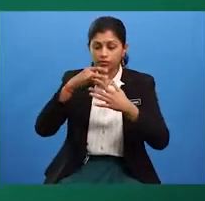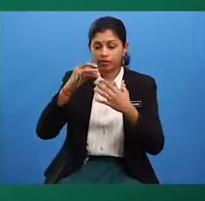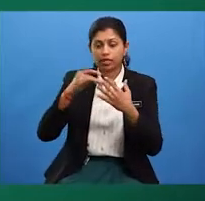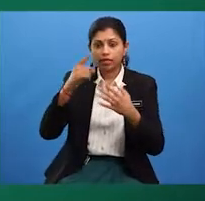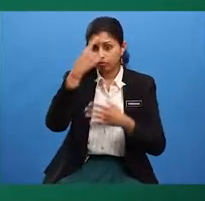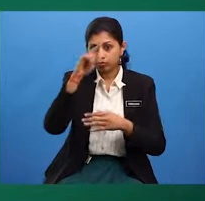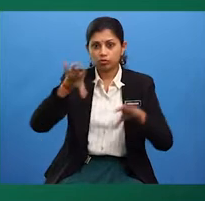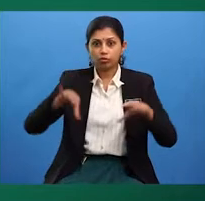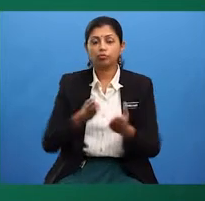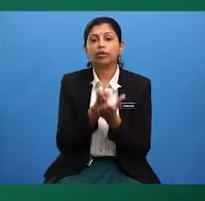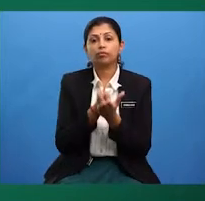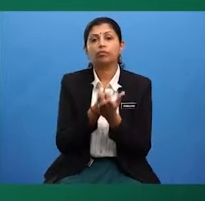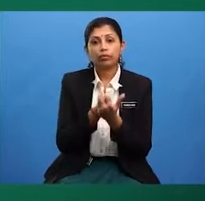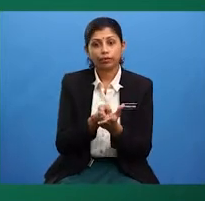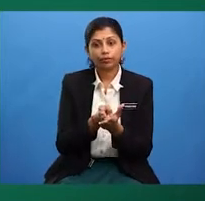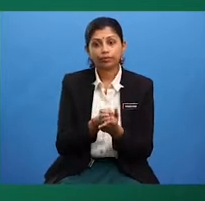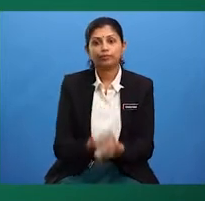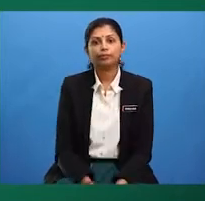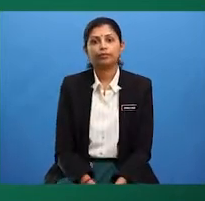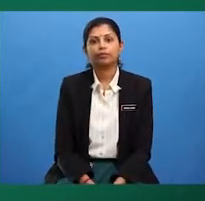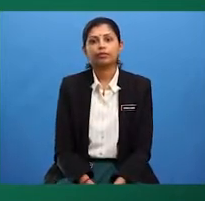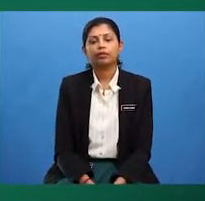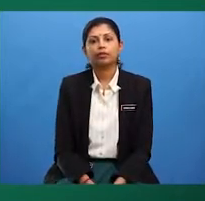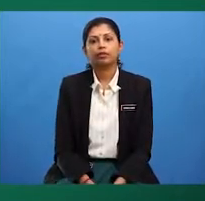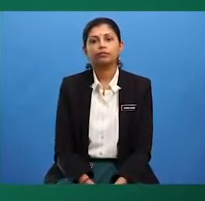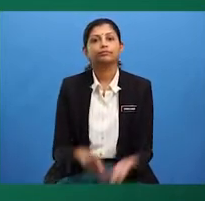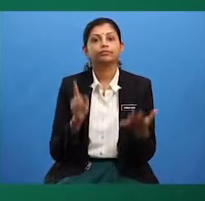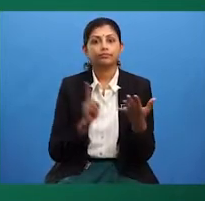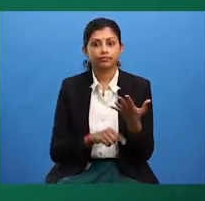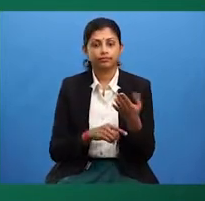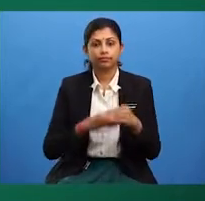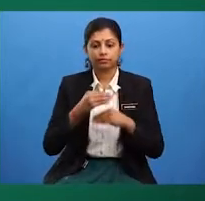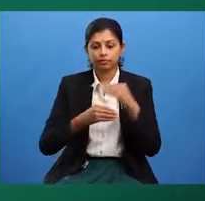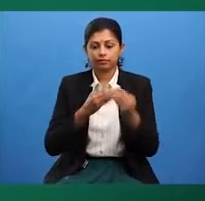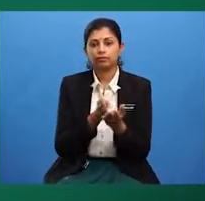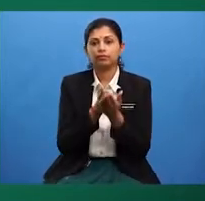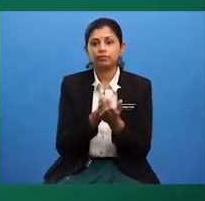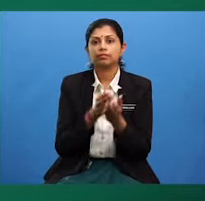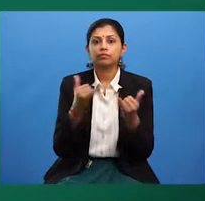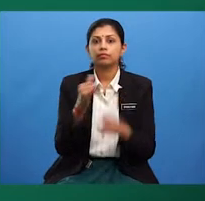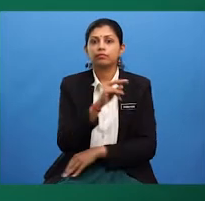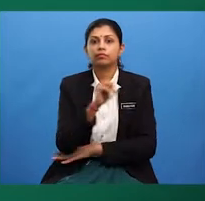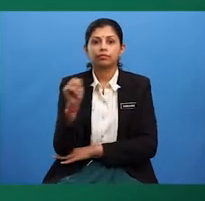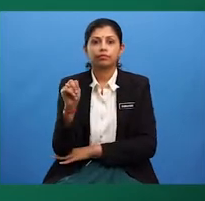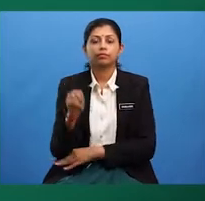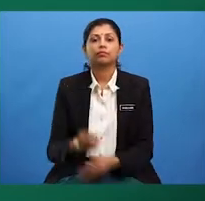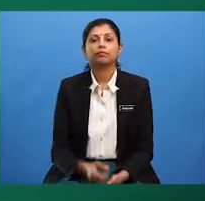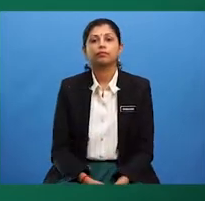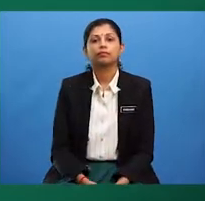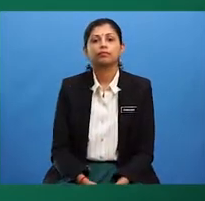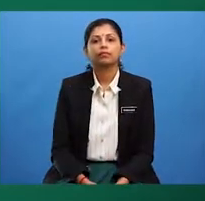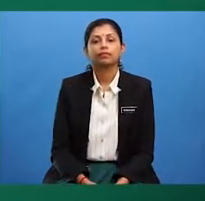membuat bot cikgu. Langkah kelima, proses membina bot mainan.